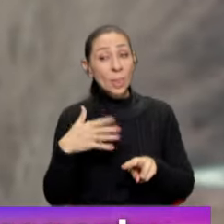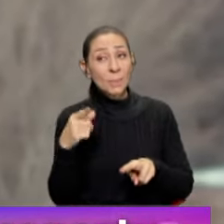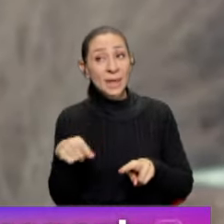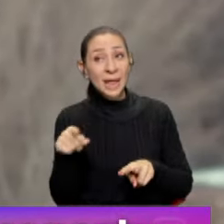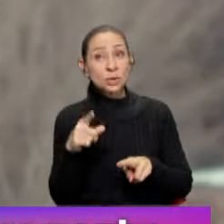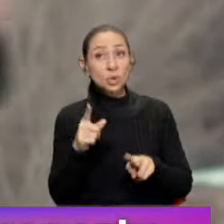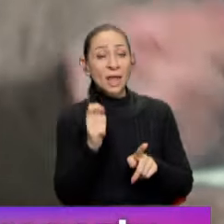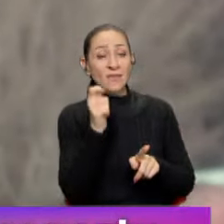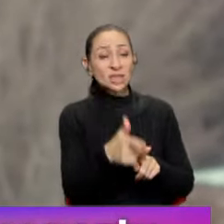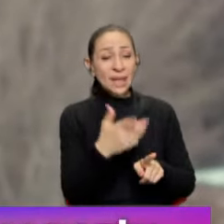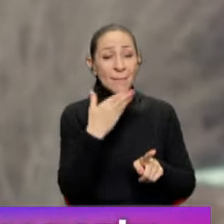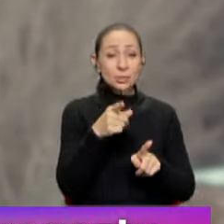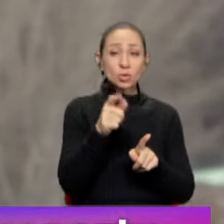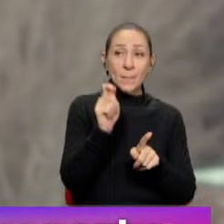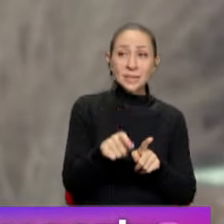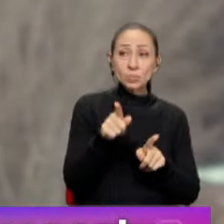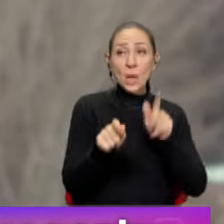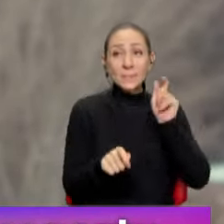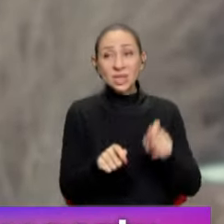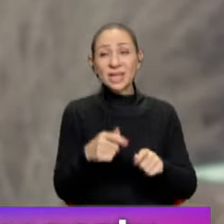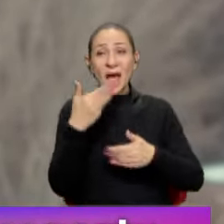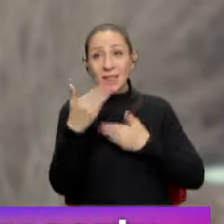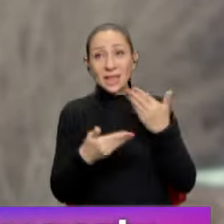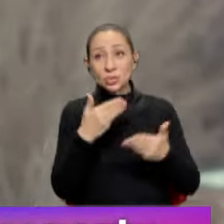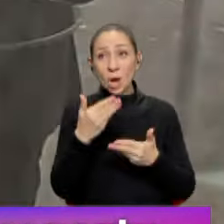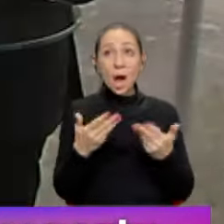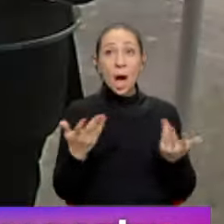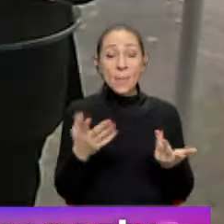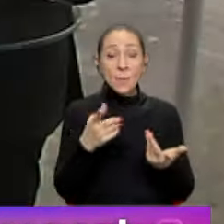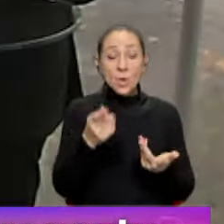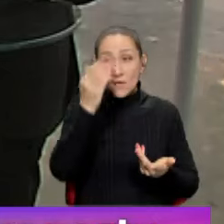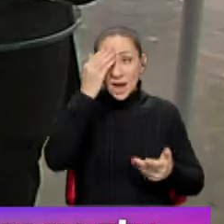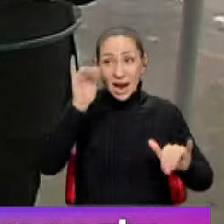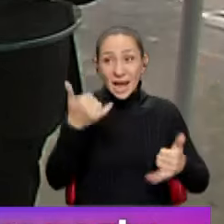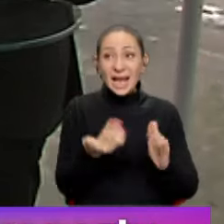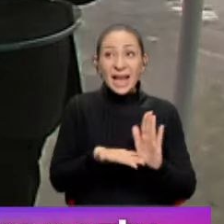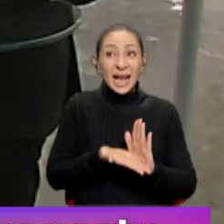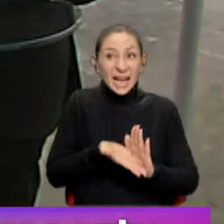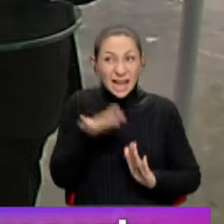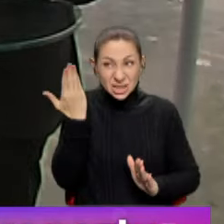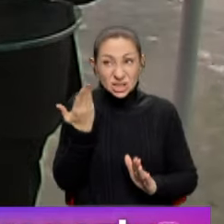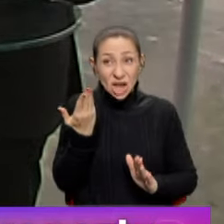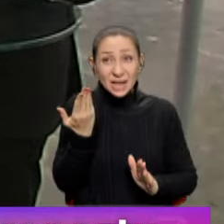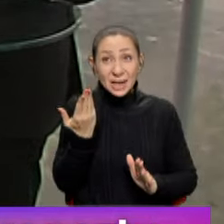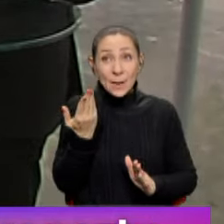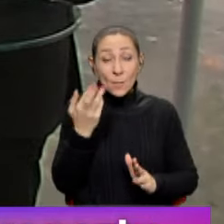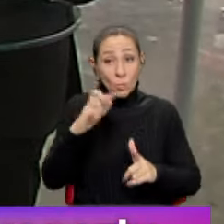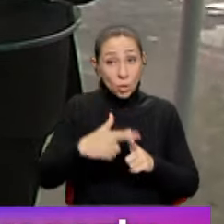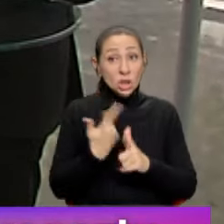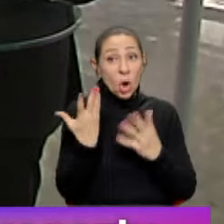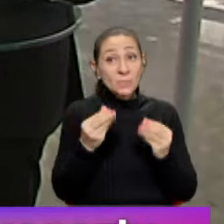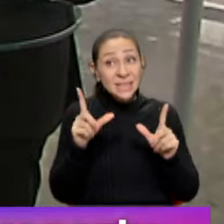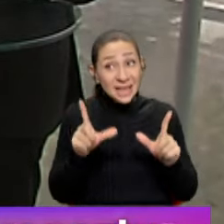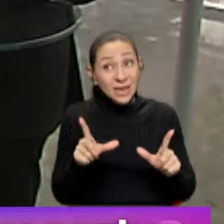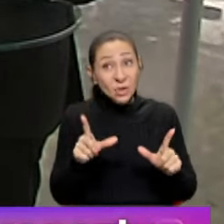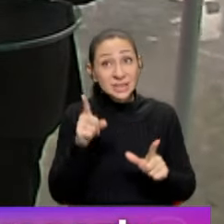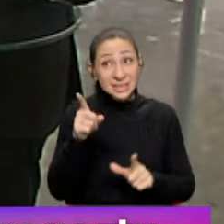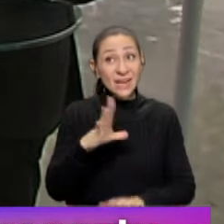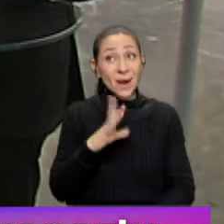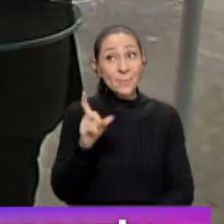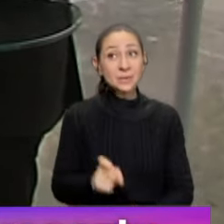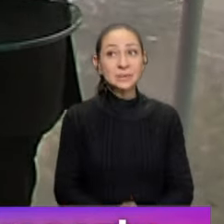şu kadar vereceğiz, emekliye şunu yapacağız, bunu yapacağız diye anlatıyor. Ama bu yoksulluğu ortadan kaldıracak da projelerin olması gerekiyor. Sizde